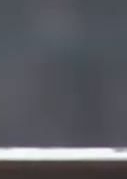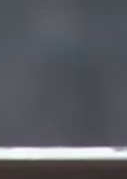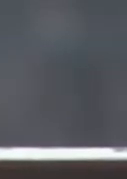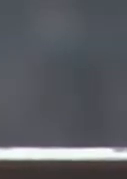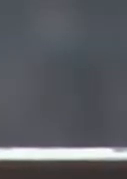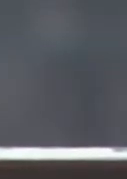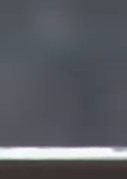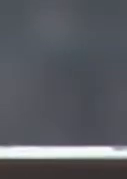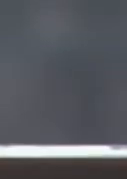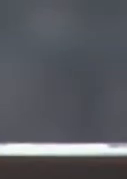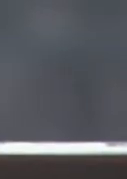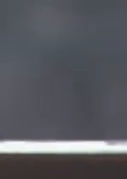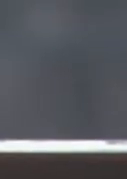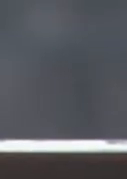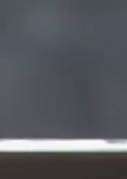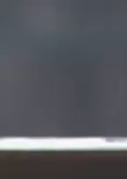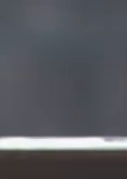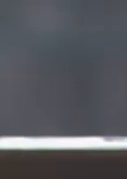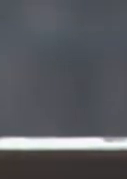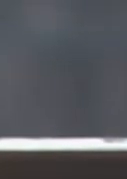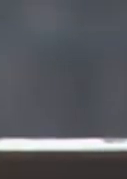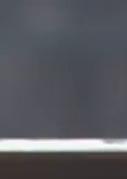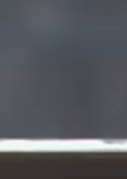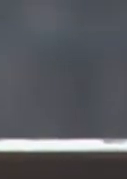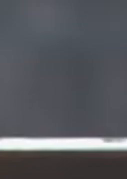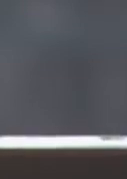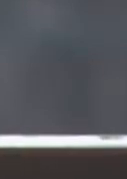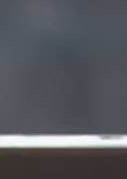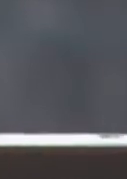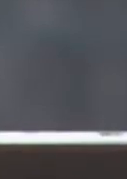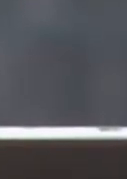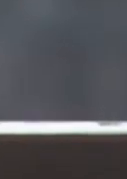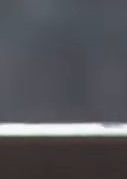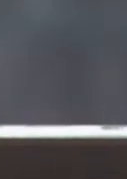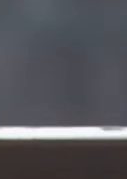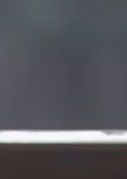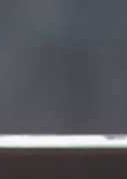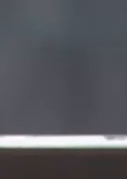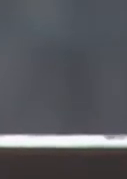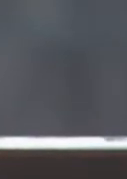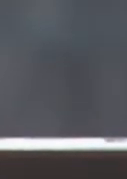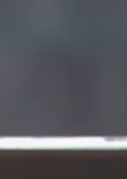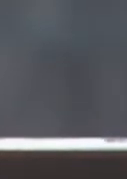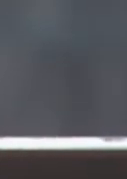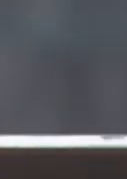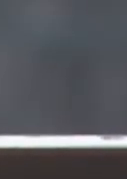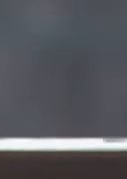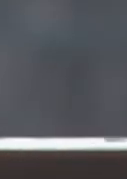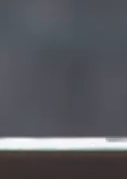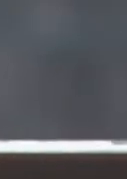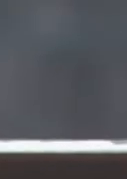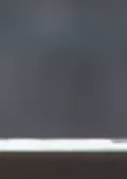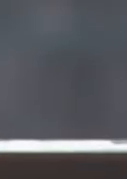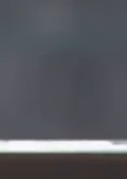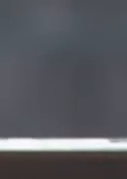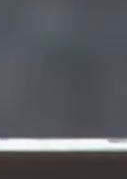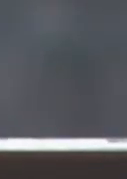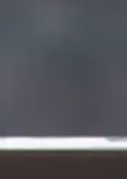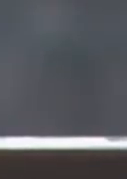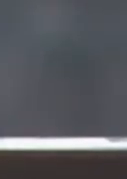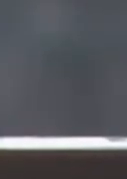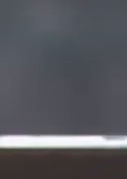mister prezzi del ministero distinguish del gate quialche di happy to welcome you to rome to